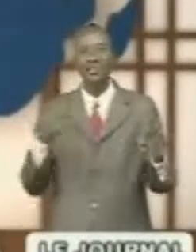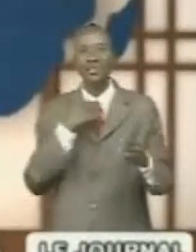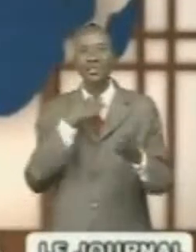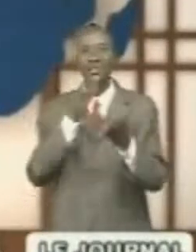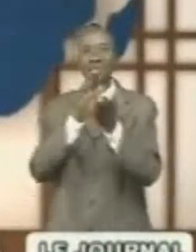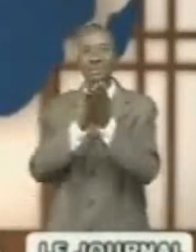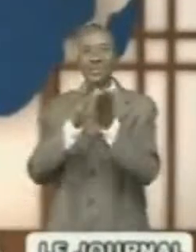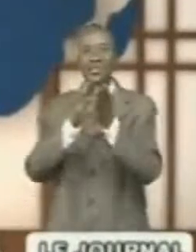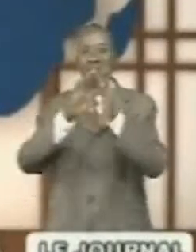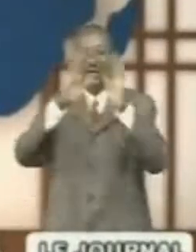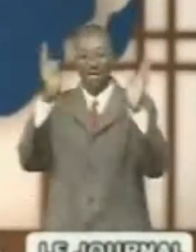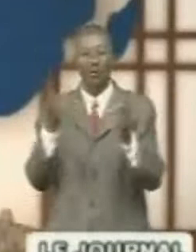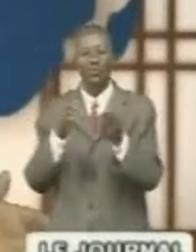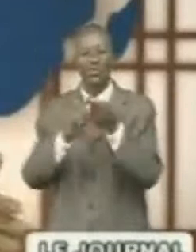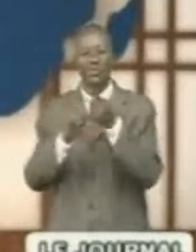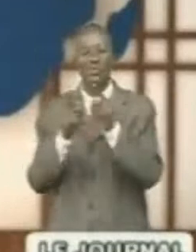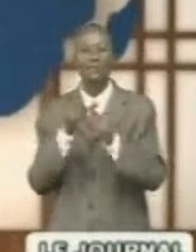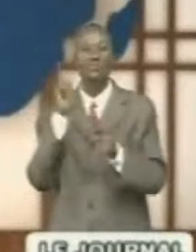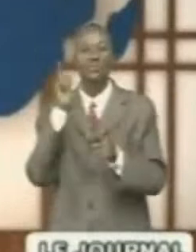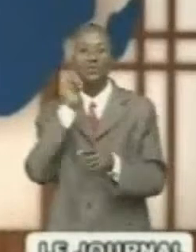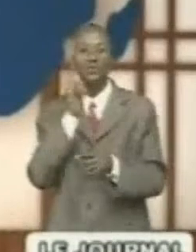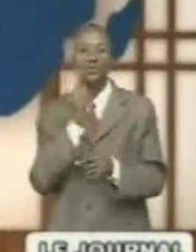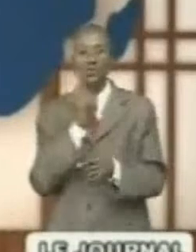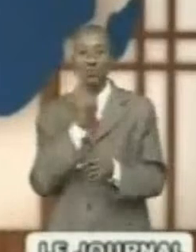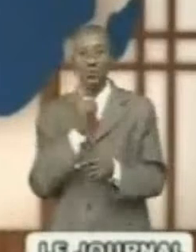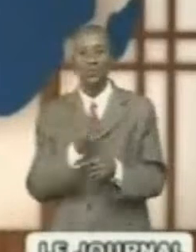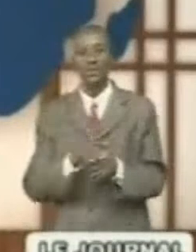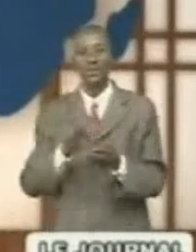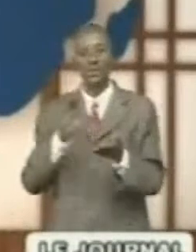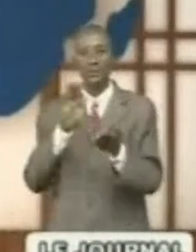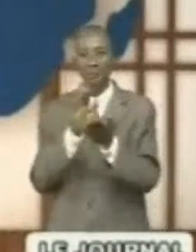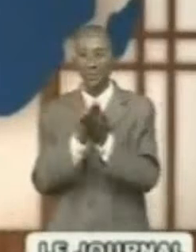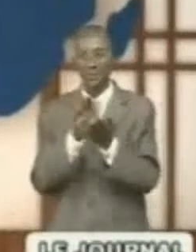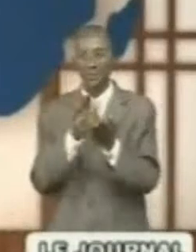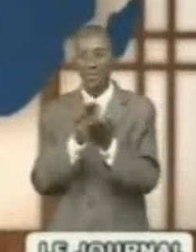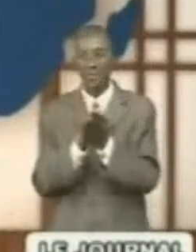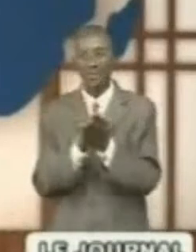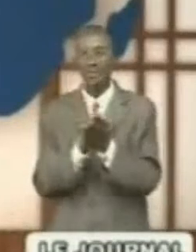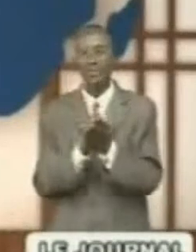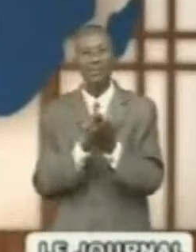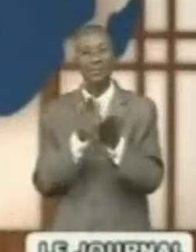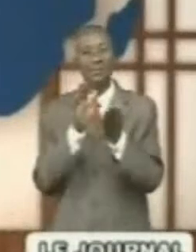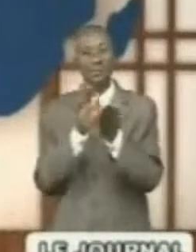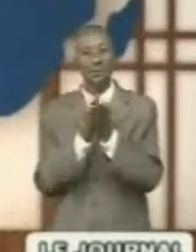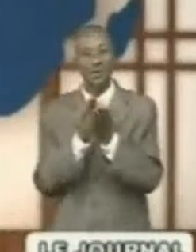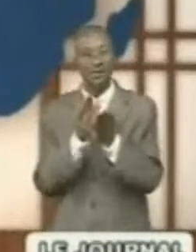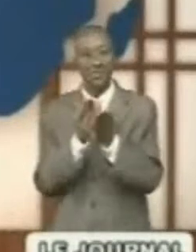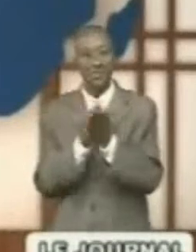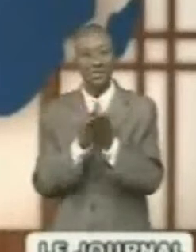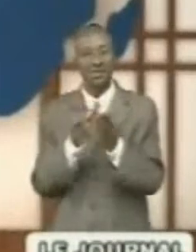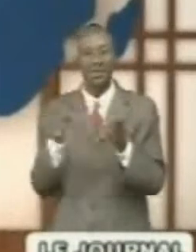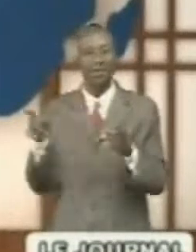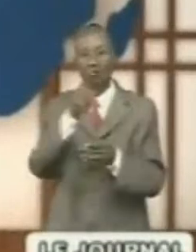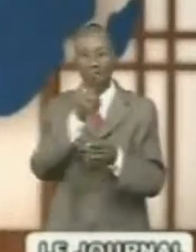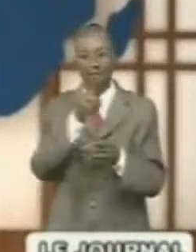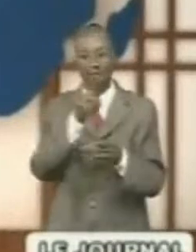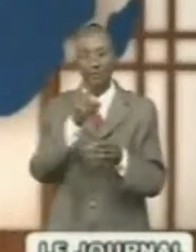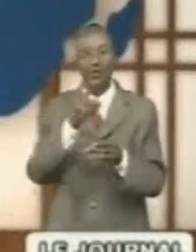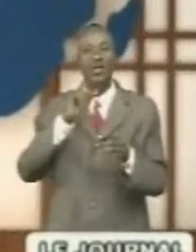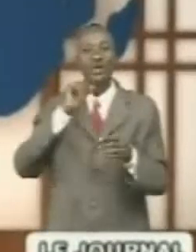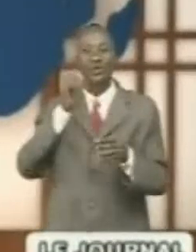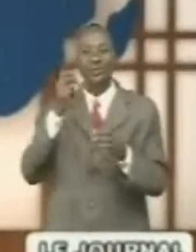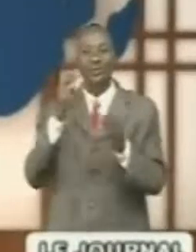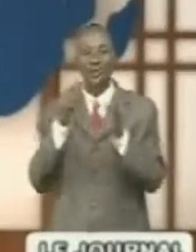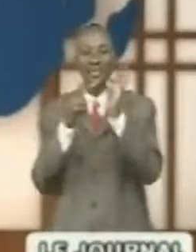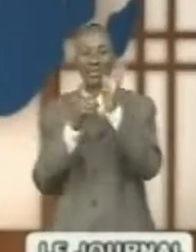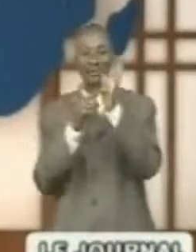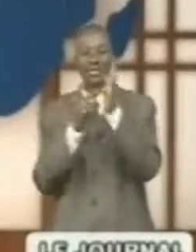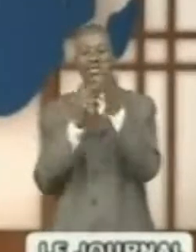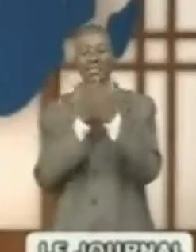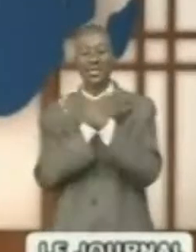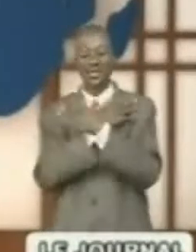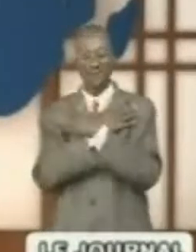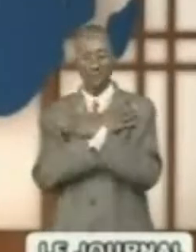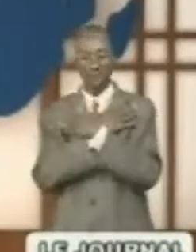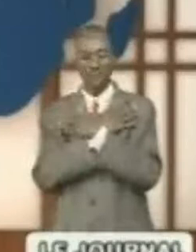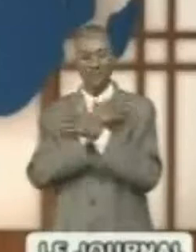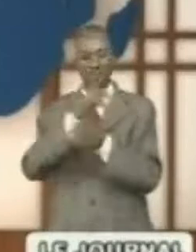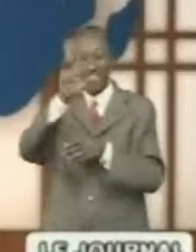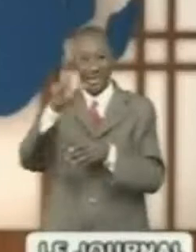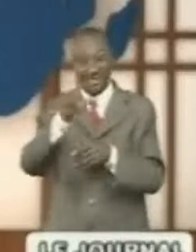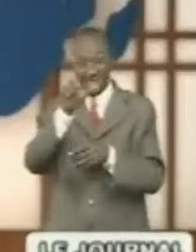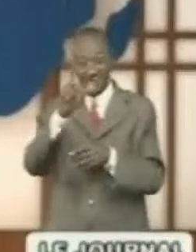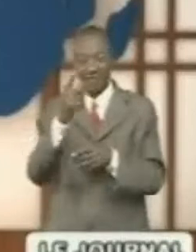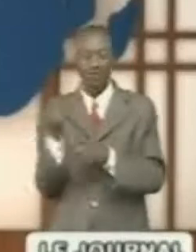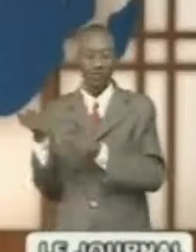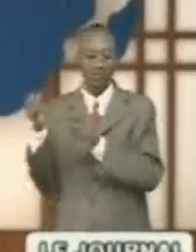tous qui l'avez suivi. Merci également à Nanoumba et Jacques Chibouaboua Meji qui ont concouru à